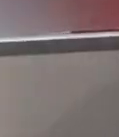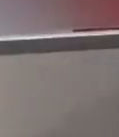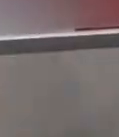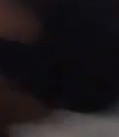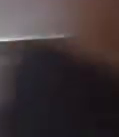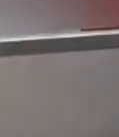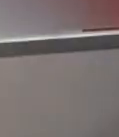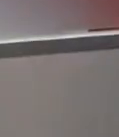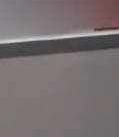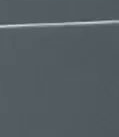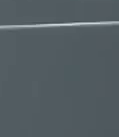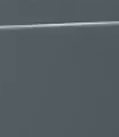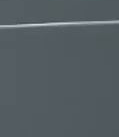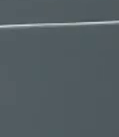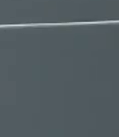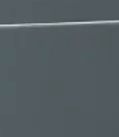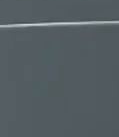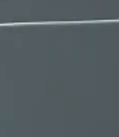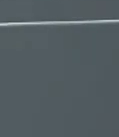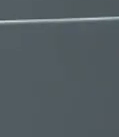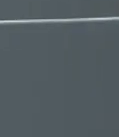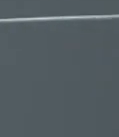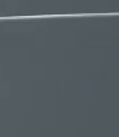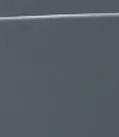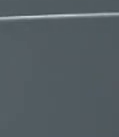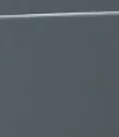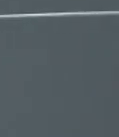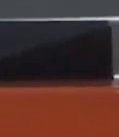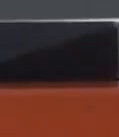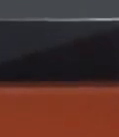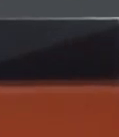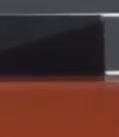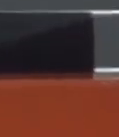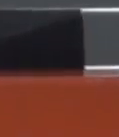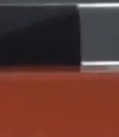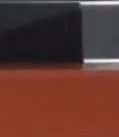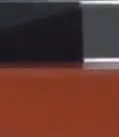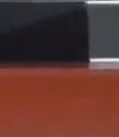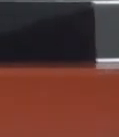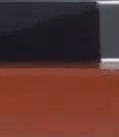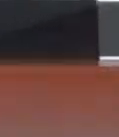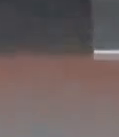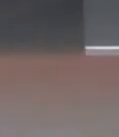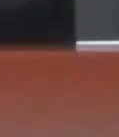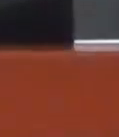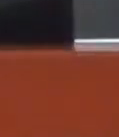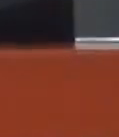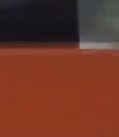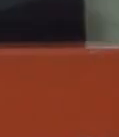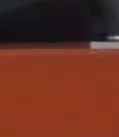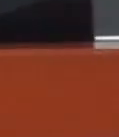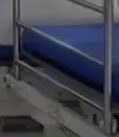tidak sadarkan diri. Sementara 12 pasien dirawat di HCU dan 11 pasien rawat inap biasa.